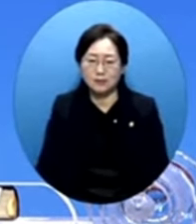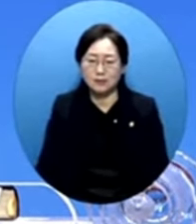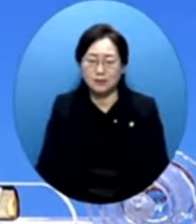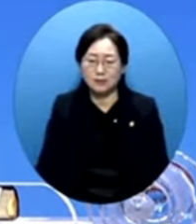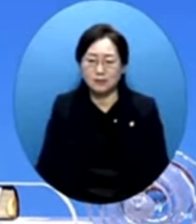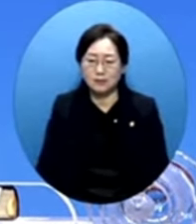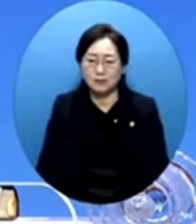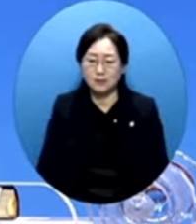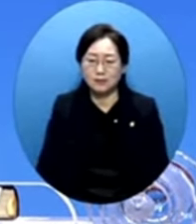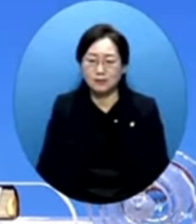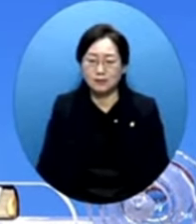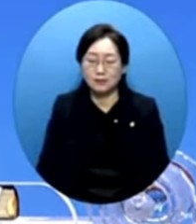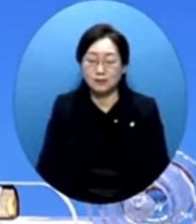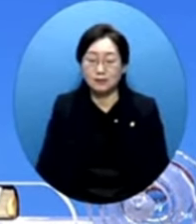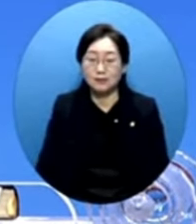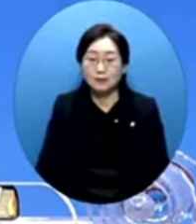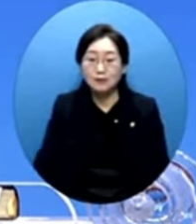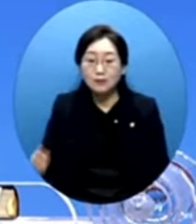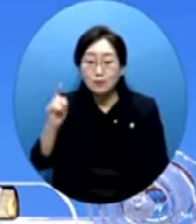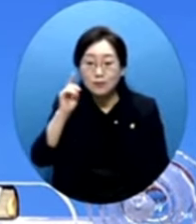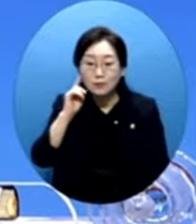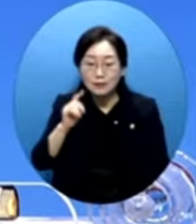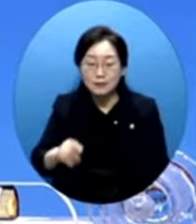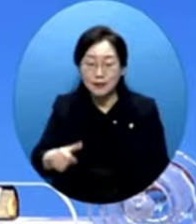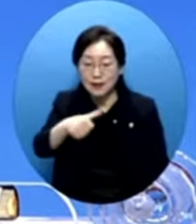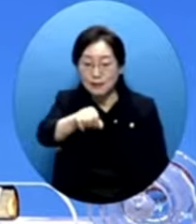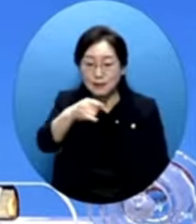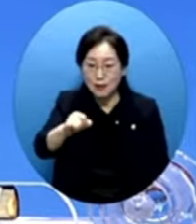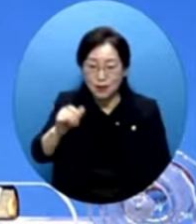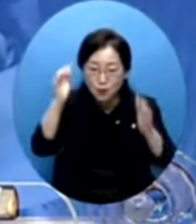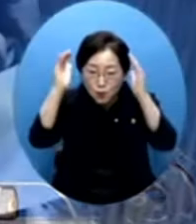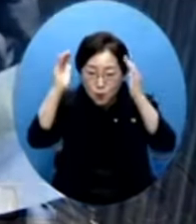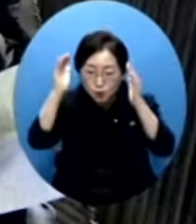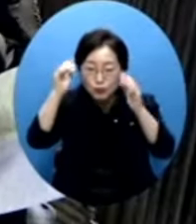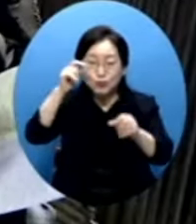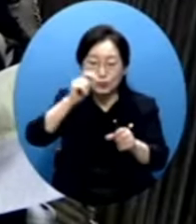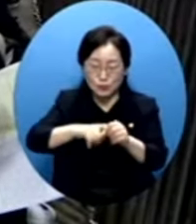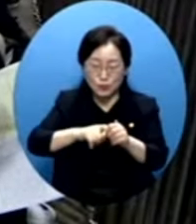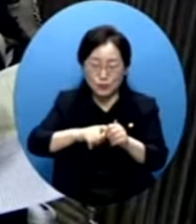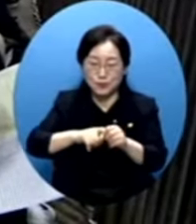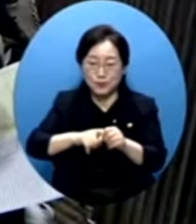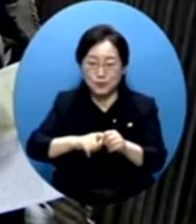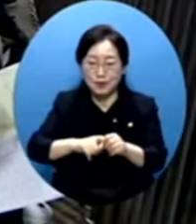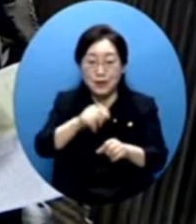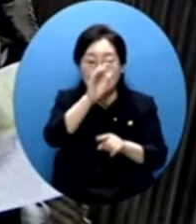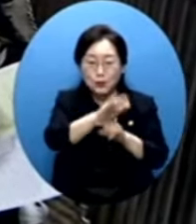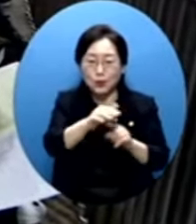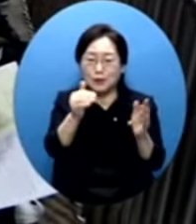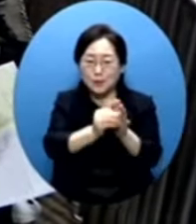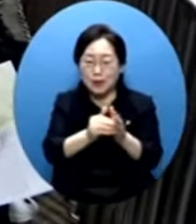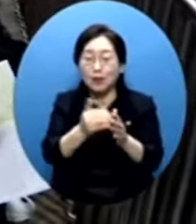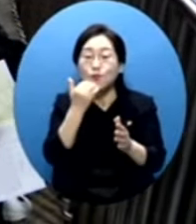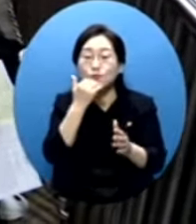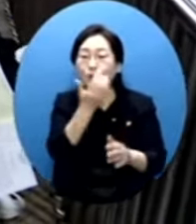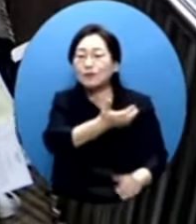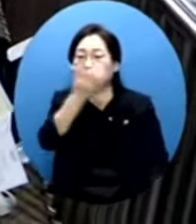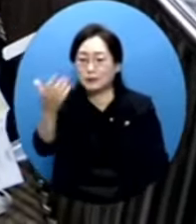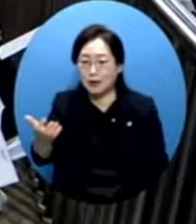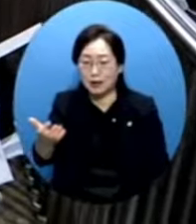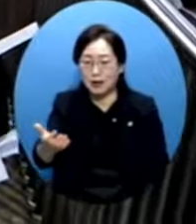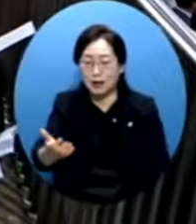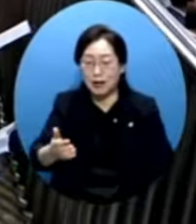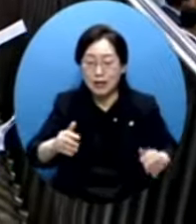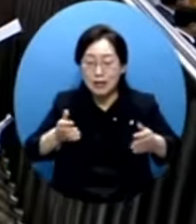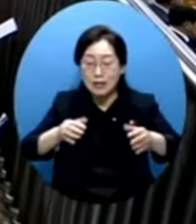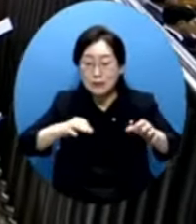연속이었습니다 자기들을 아이들을 공부시키기 위해서 부모님이 시골에서 올라와서 노점상에서 닭을